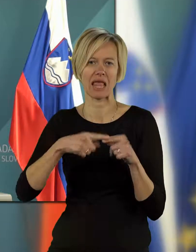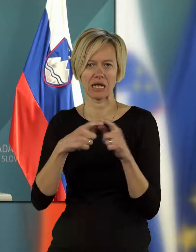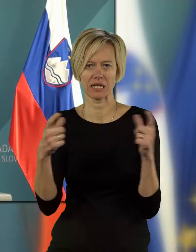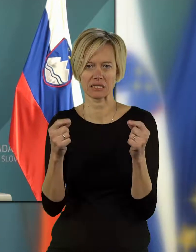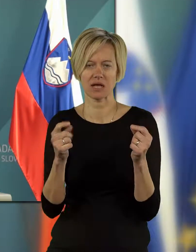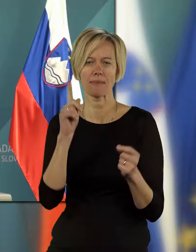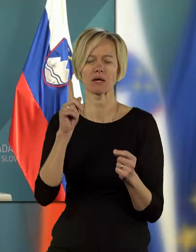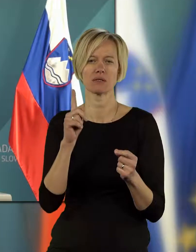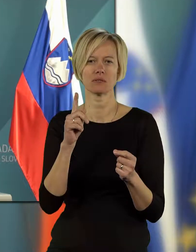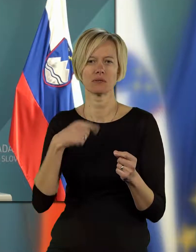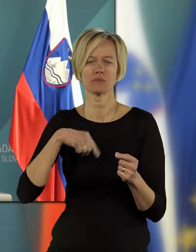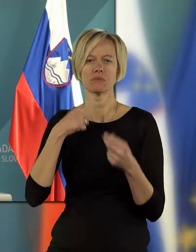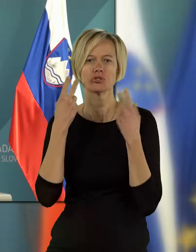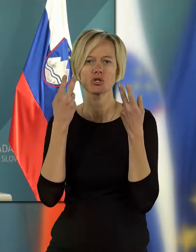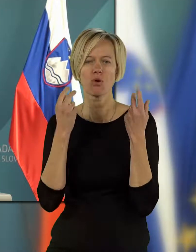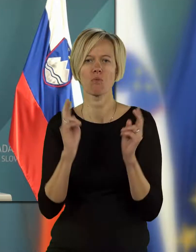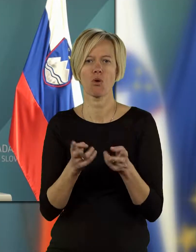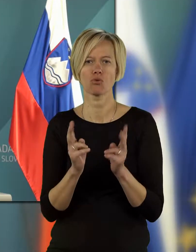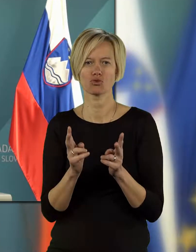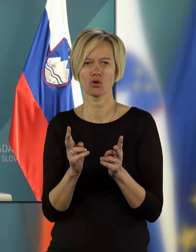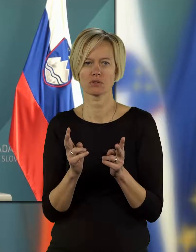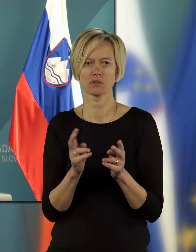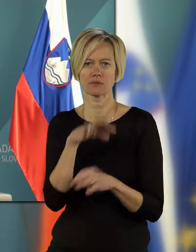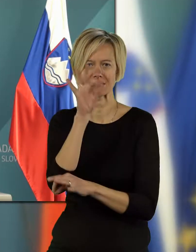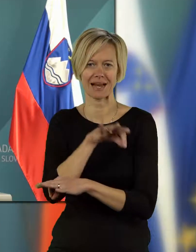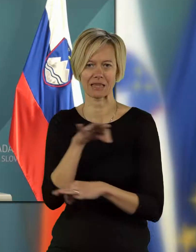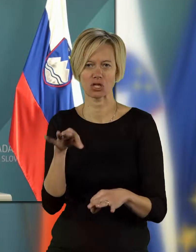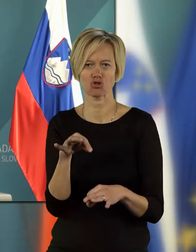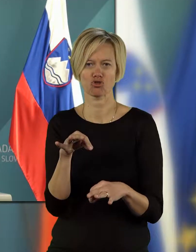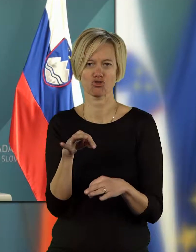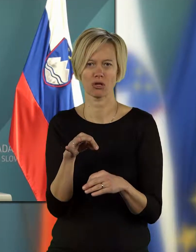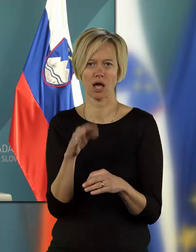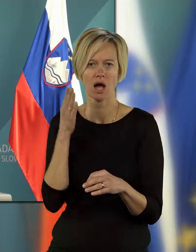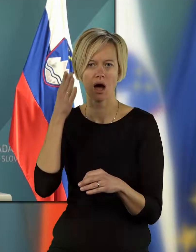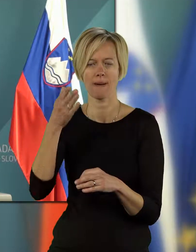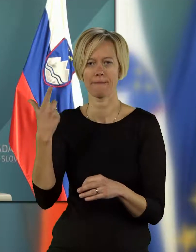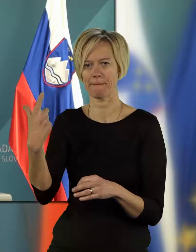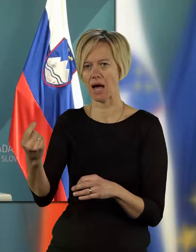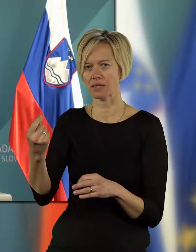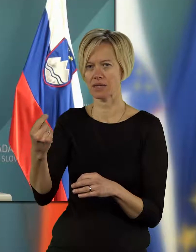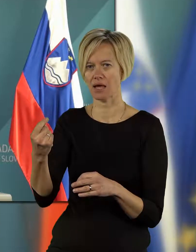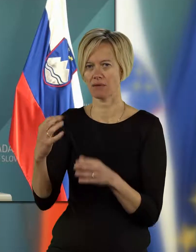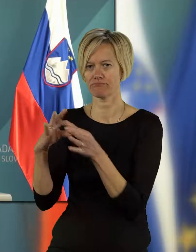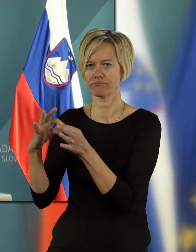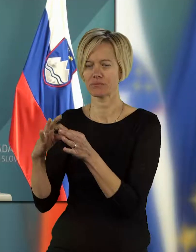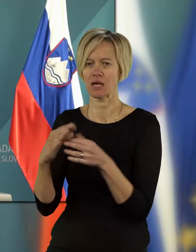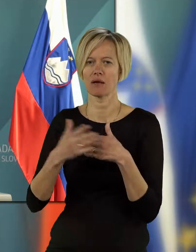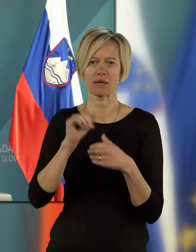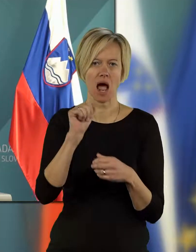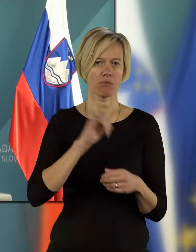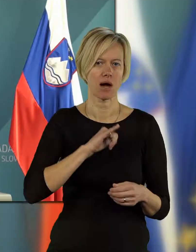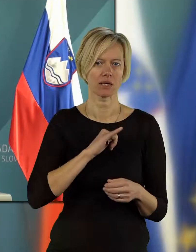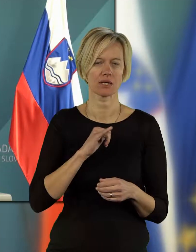se išče predvsem možnost strateškega partnerja. Pri Abanki je predvidena